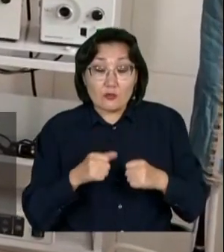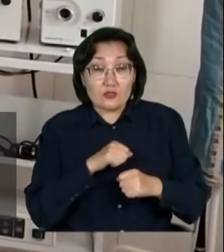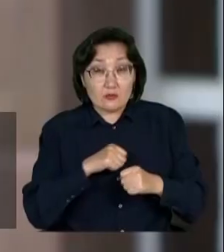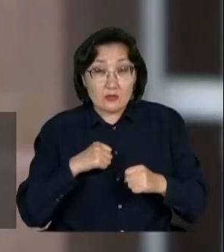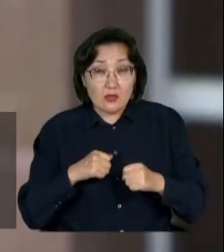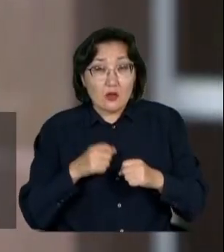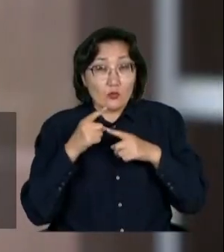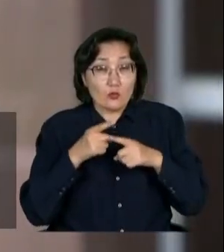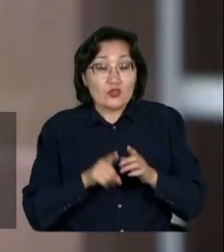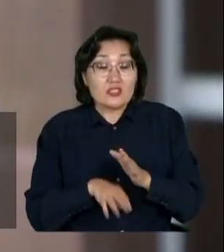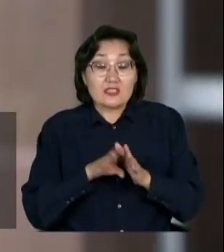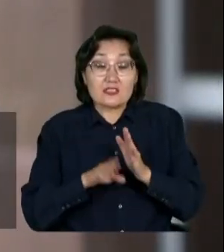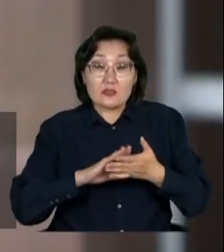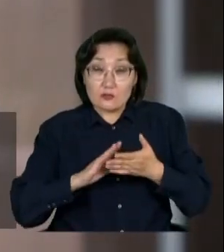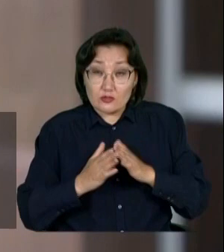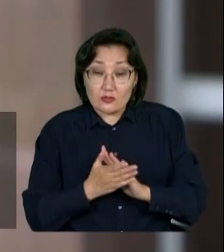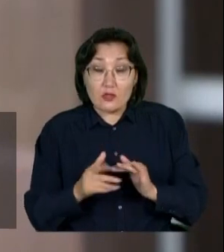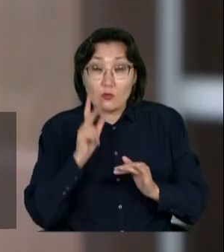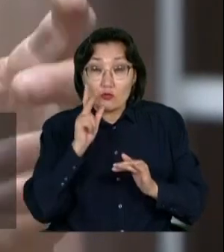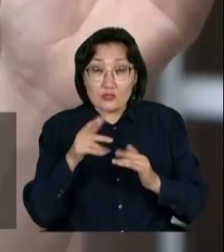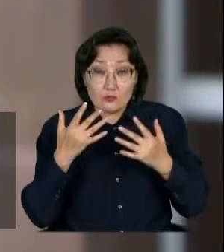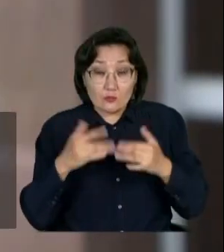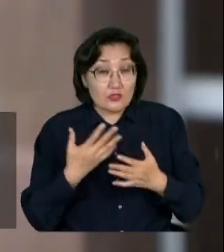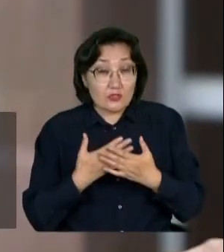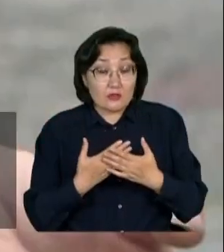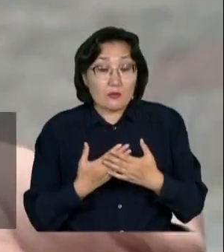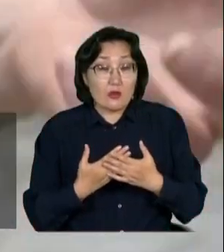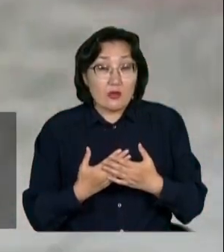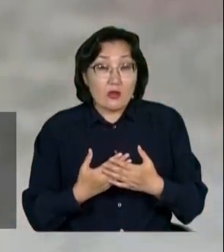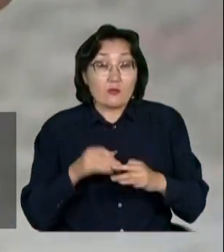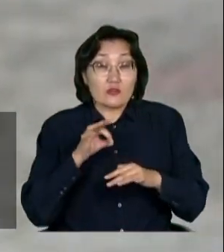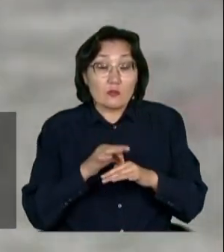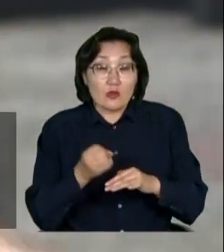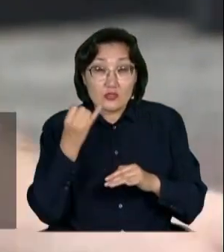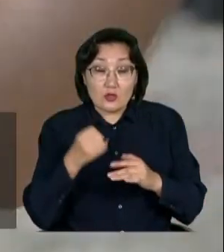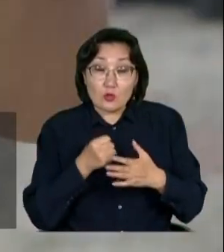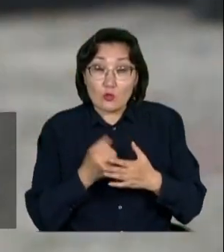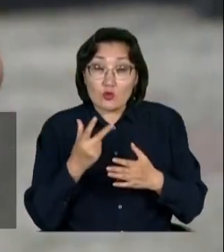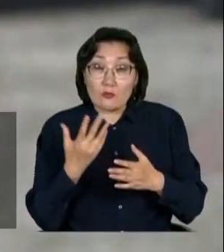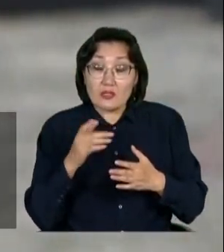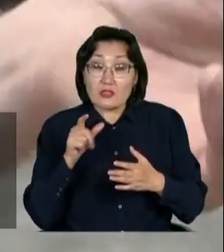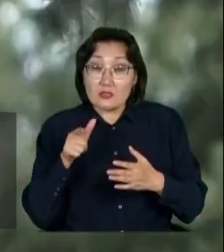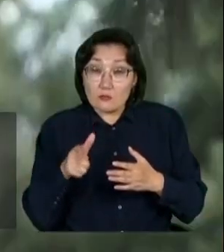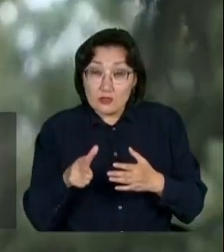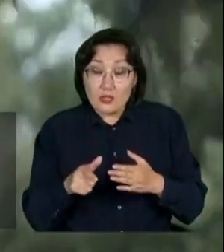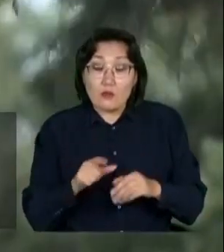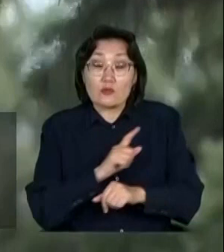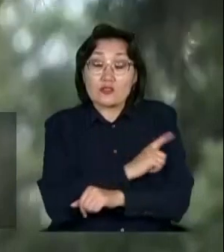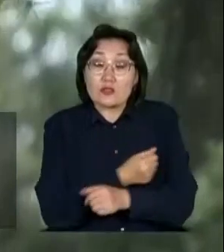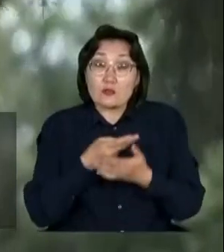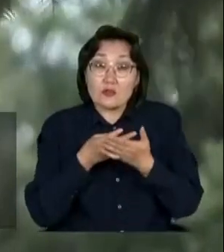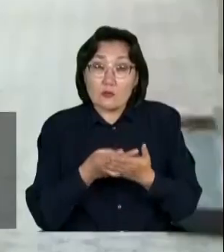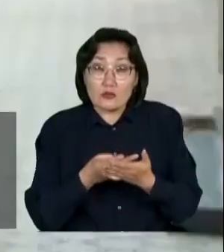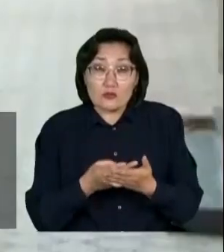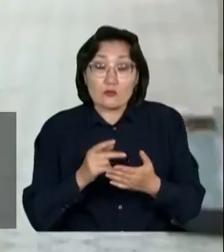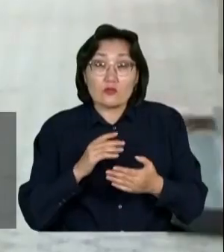случаях заболевания. Дмитрий Сысоев 3 года назад уже почти попрощался с жизнью. Похудел до 35 килограммов. Диспансер попал